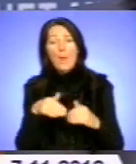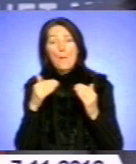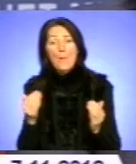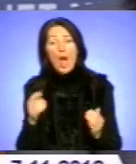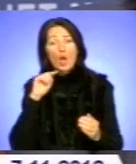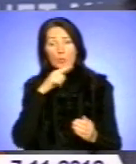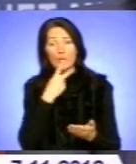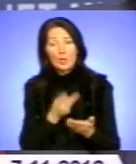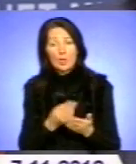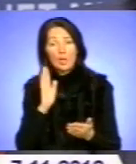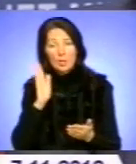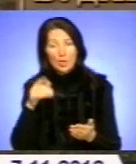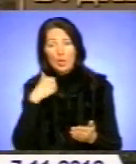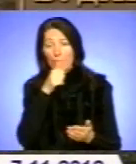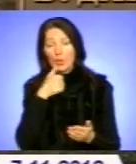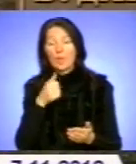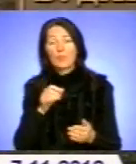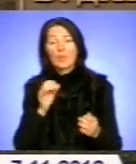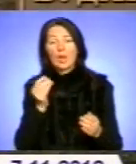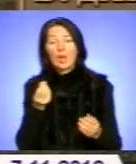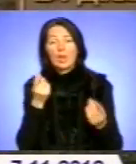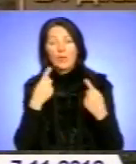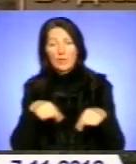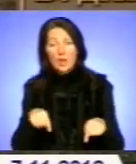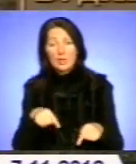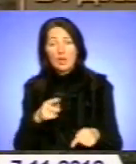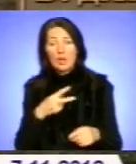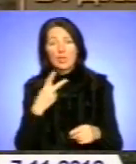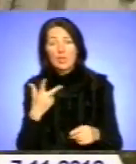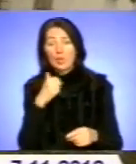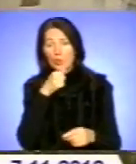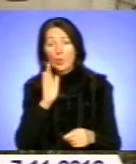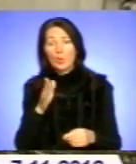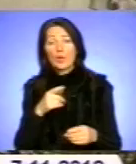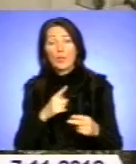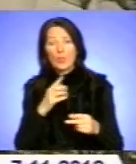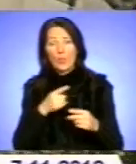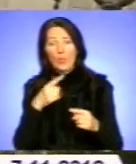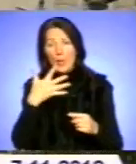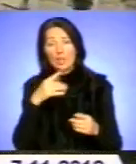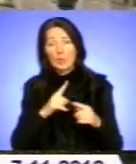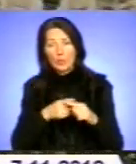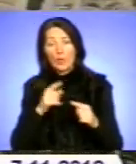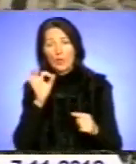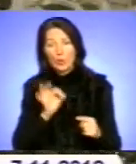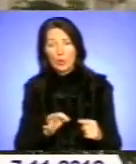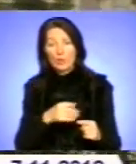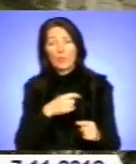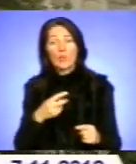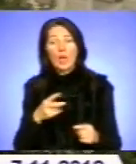Попередньо прогнозована інфляція у 2013-му буде в межах 5,5%. Між тим, 2012-й Україна закінчить на